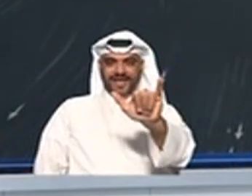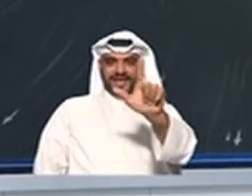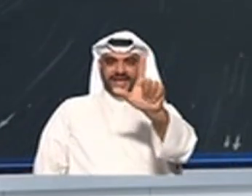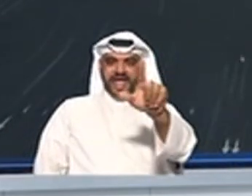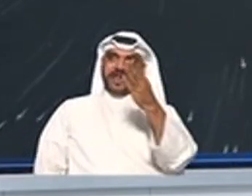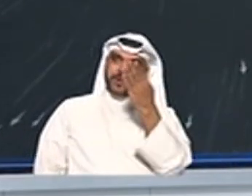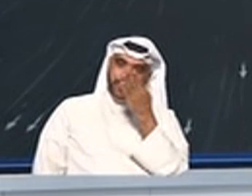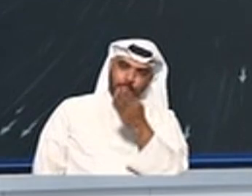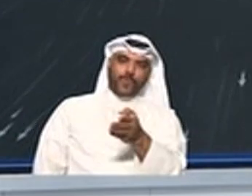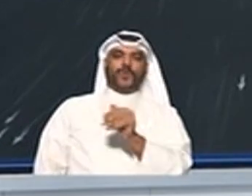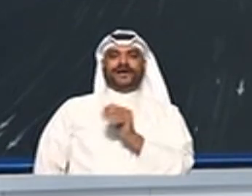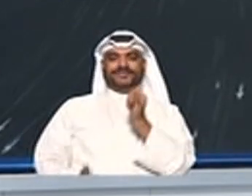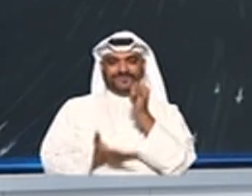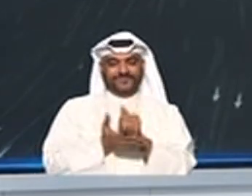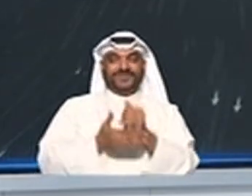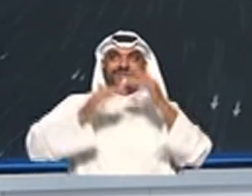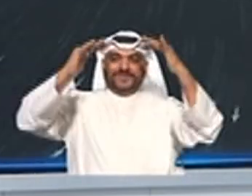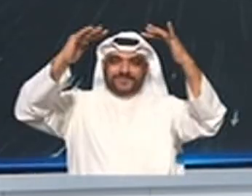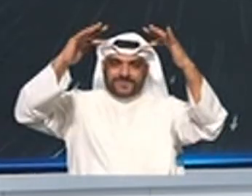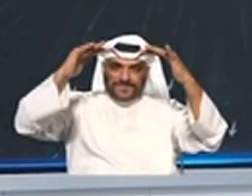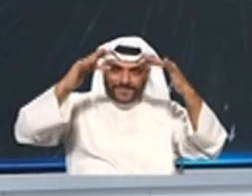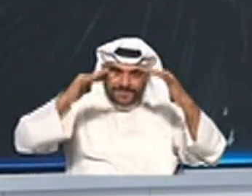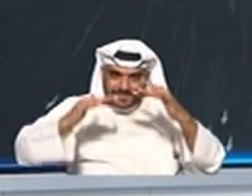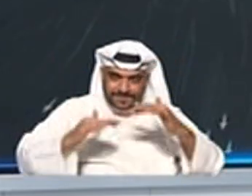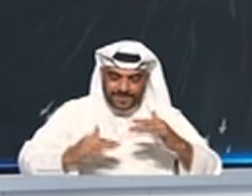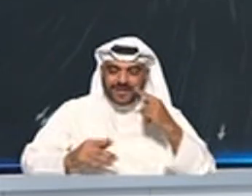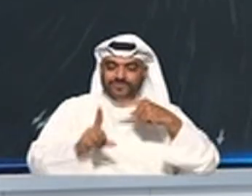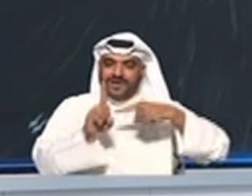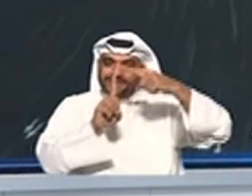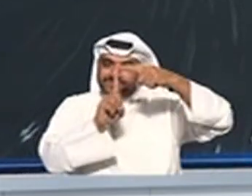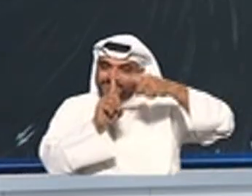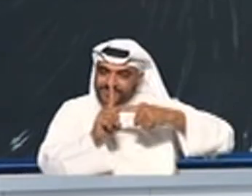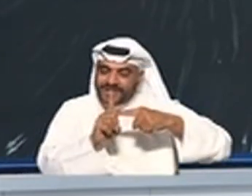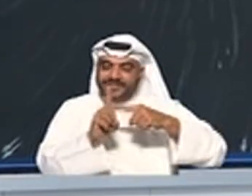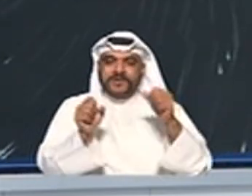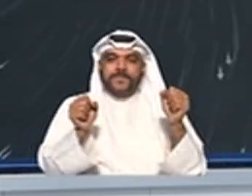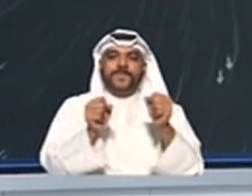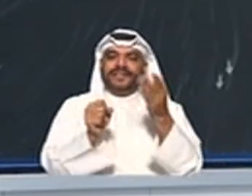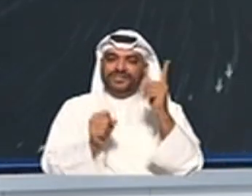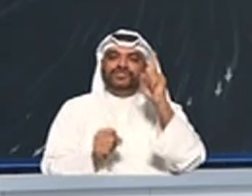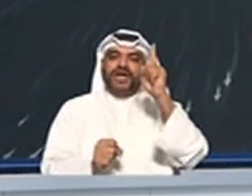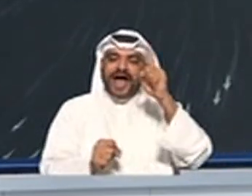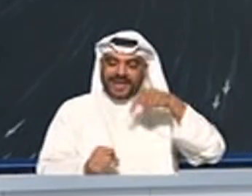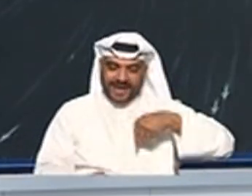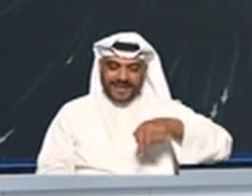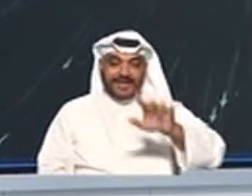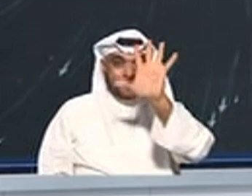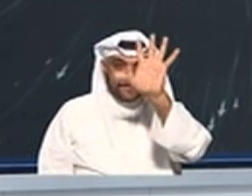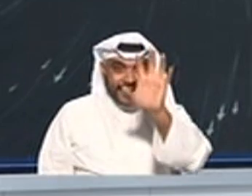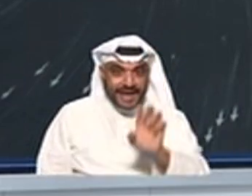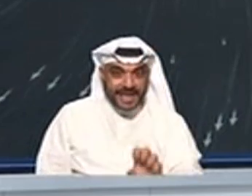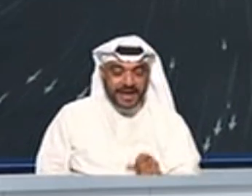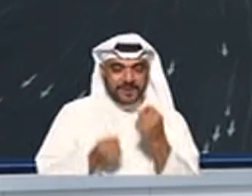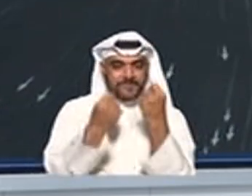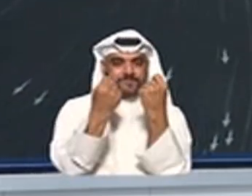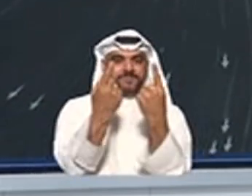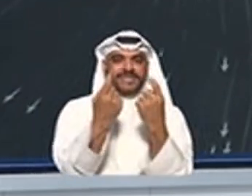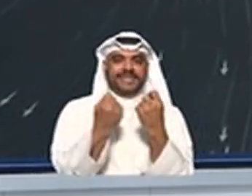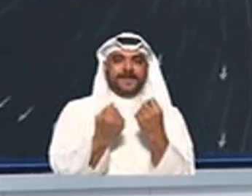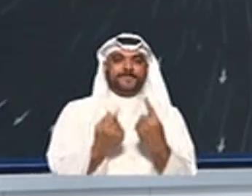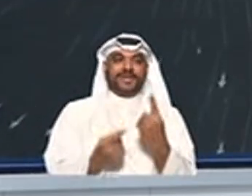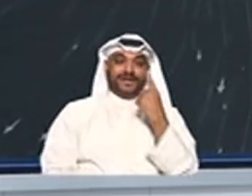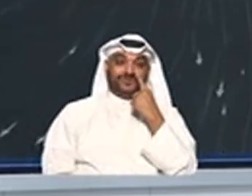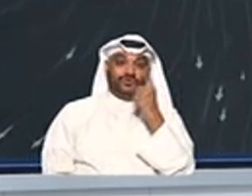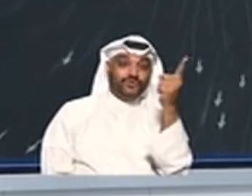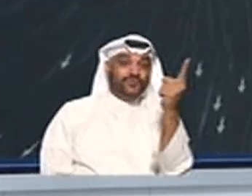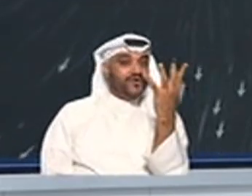30 كيلو متر في الساعة مساء يوم الغد، والبحر خفيف إلى معتدل الموج من 1 إلى 3 قدم. أجواء أكثر اعتدالا في المناطق